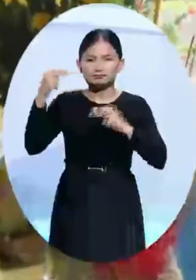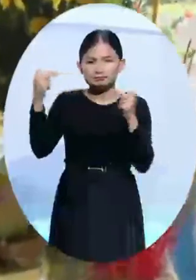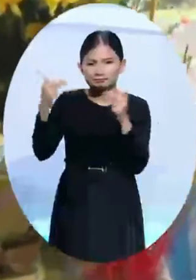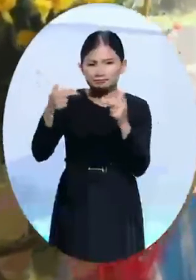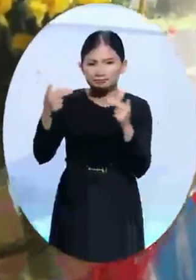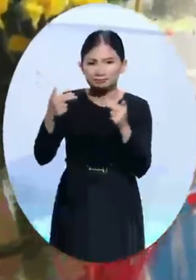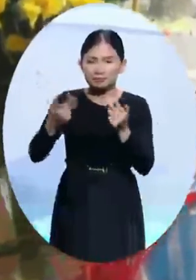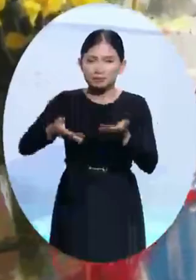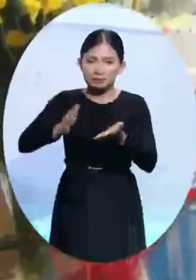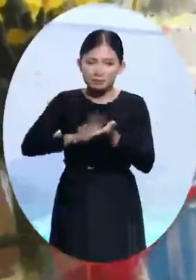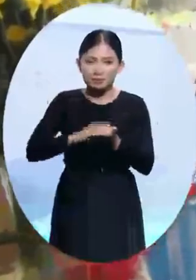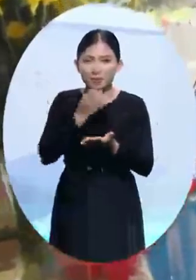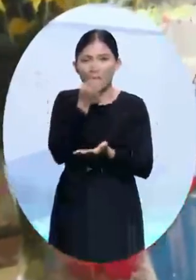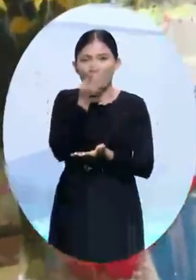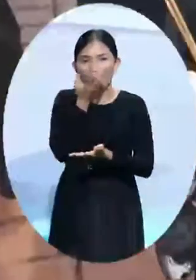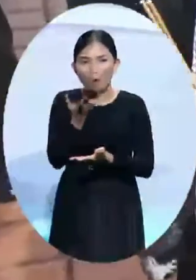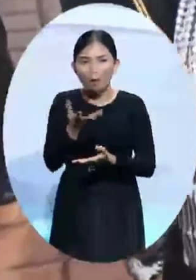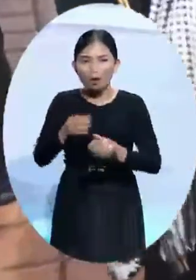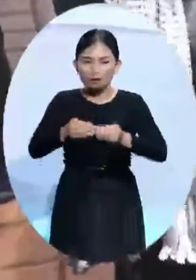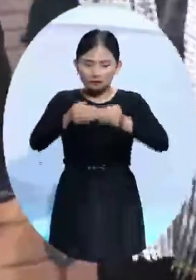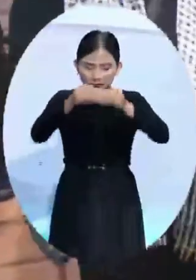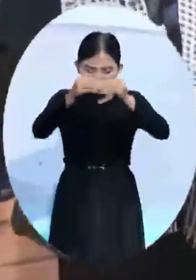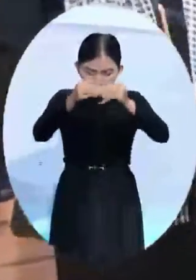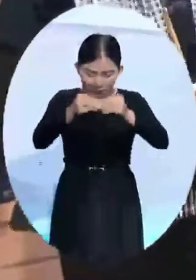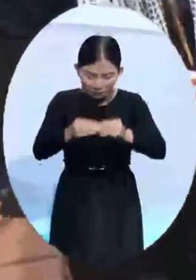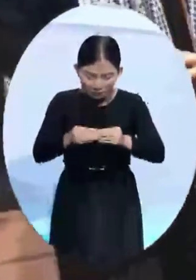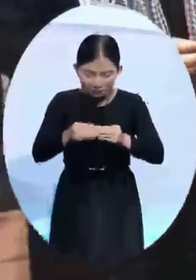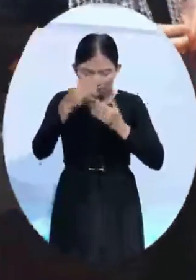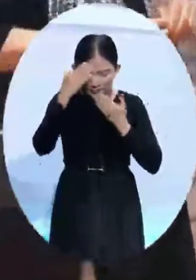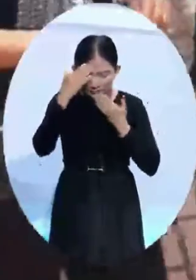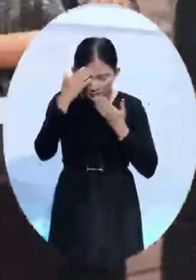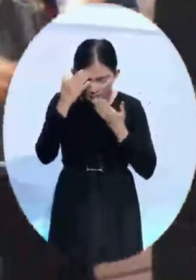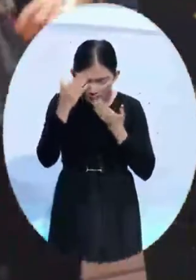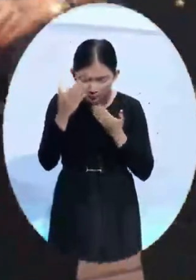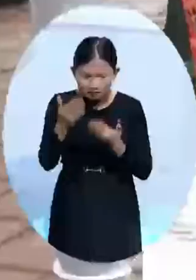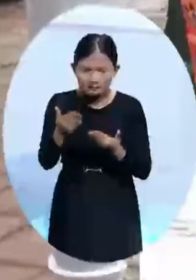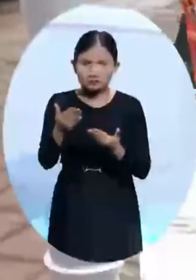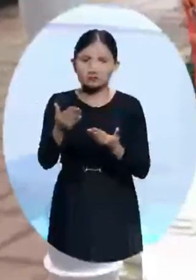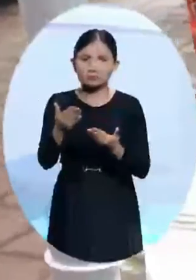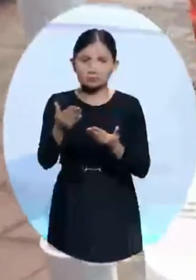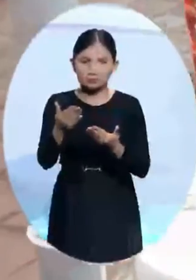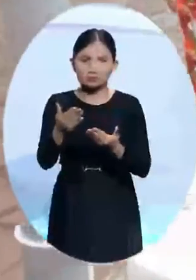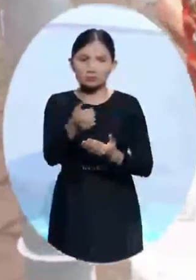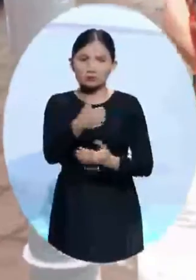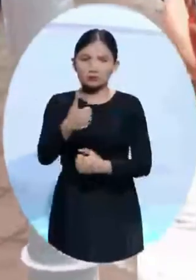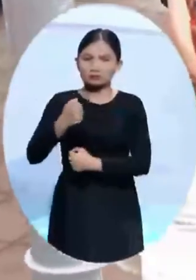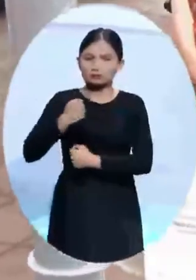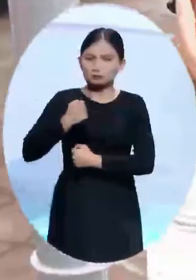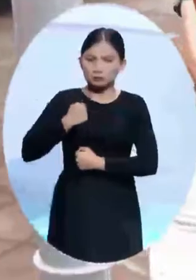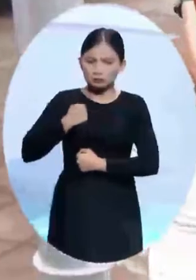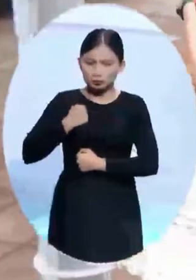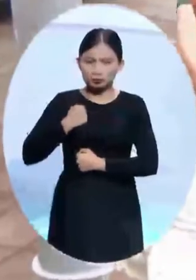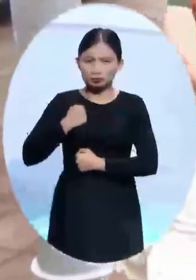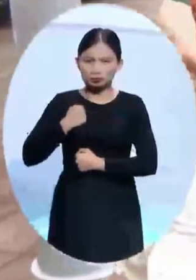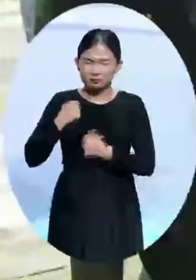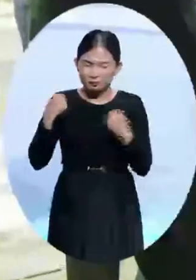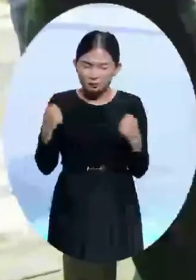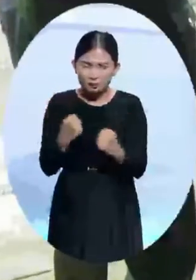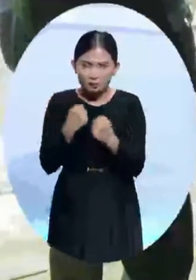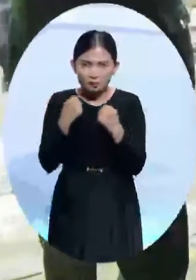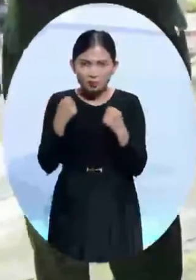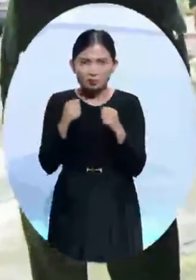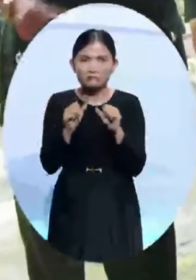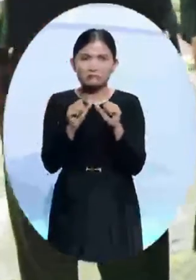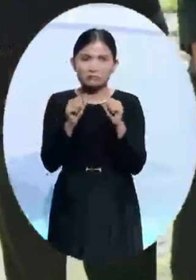hương, bày tỏ lòng tri ân sâu sắc trước sự hy sinh to lớn của các anh hùng liệt sĩ đã chiến đấu vì sự nghiệp xây dựng và bảo vệ Tổ